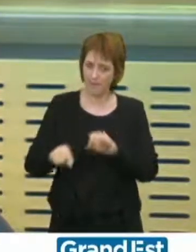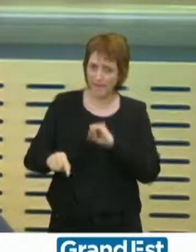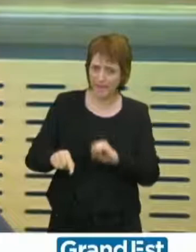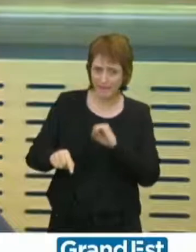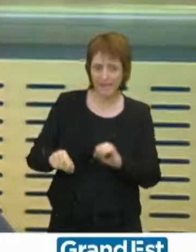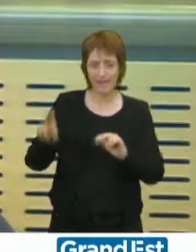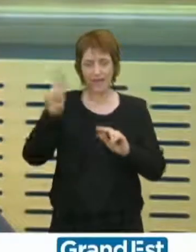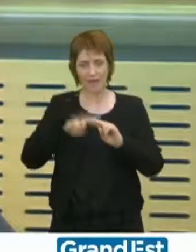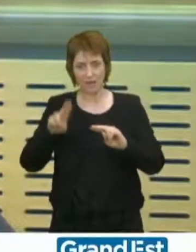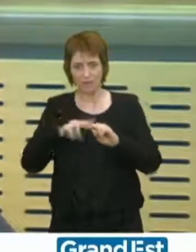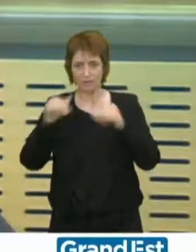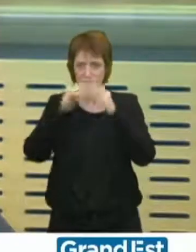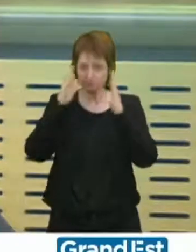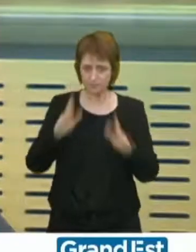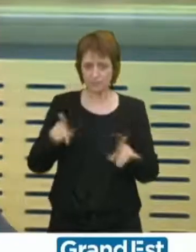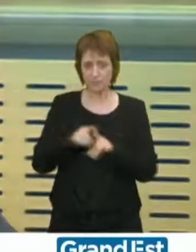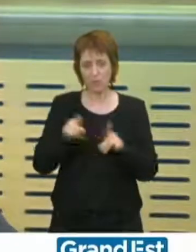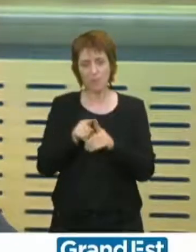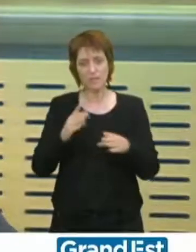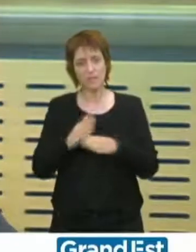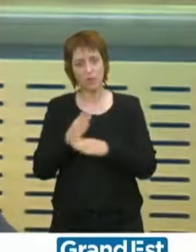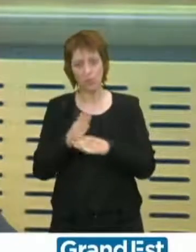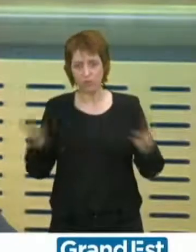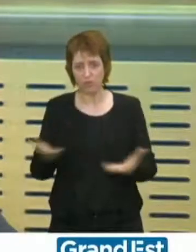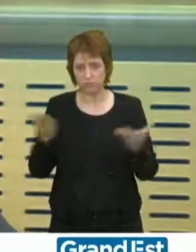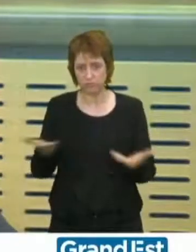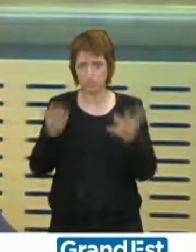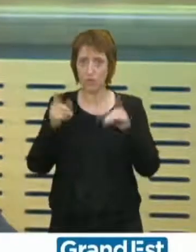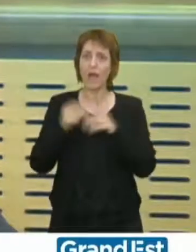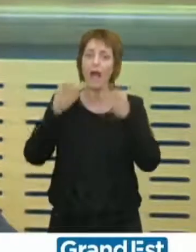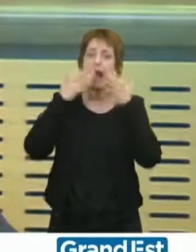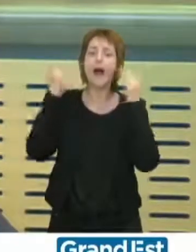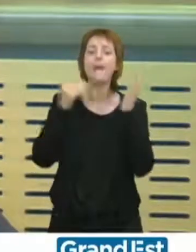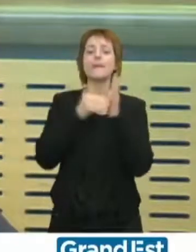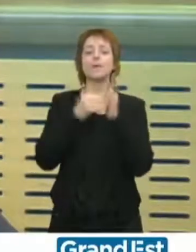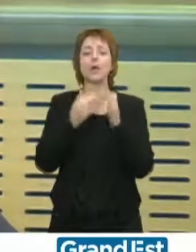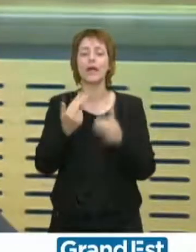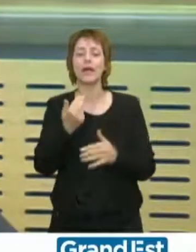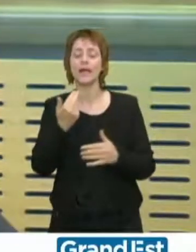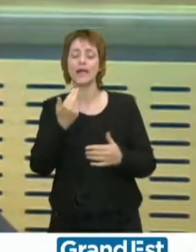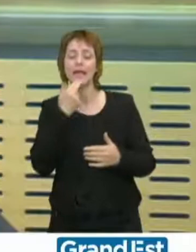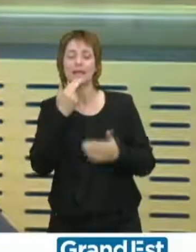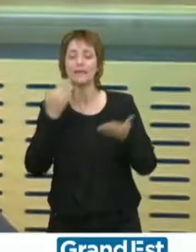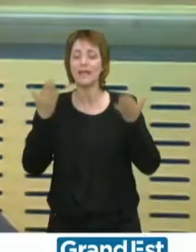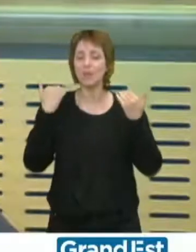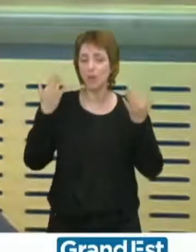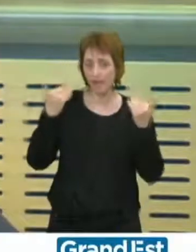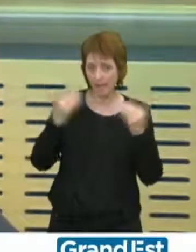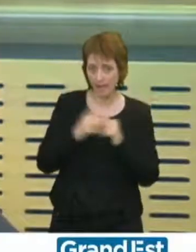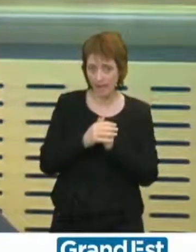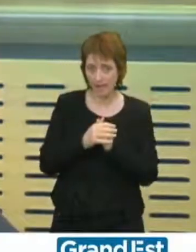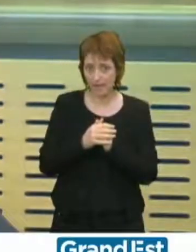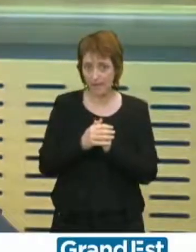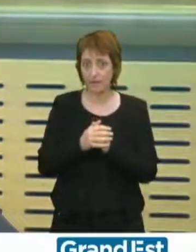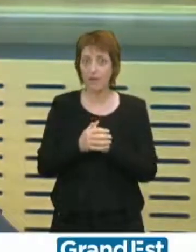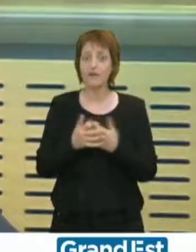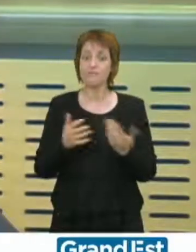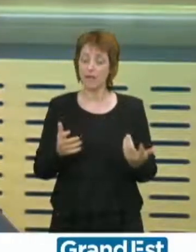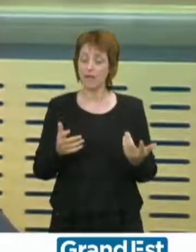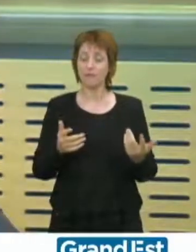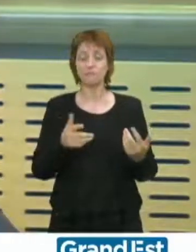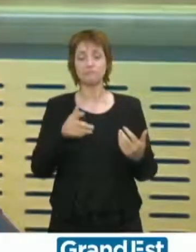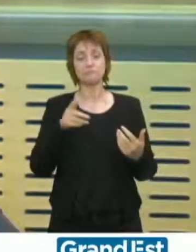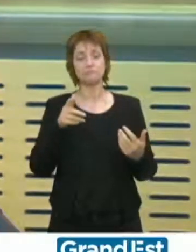bâti valoriser la ressource en bois améliorer la qualité de l'air mais évidemment sans tomber dans les extravagances de ceux qui chassent les automobilistes de nos villes